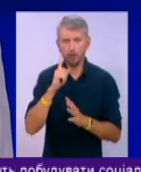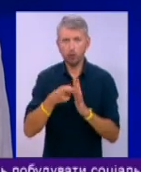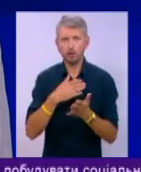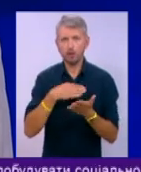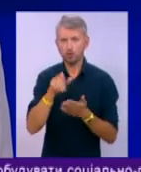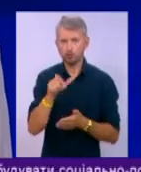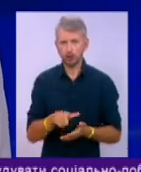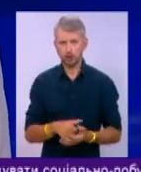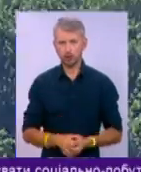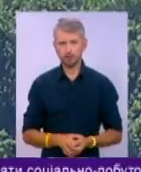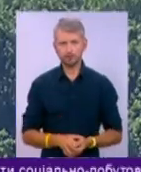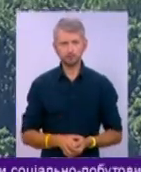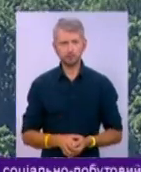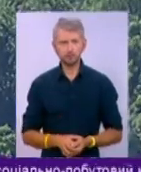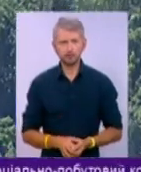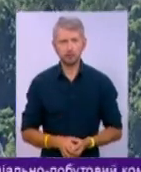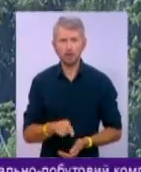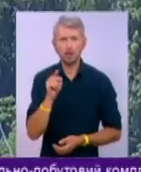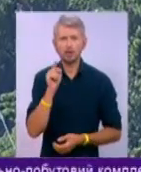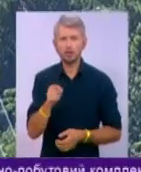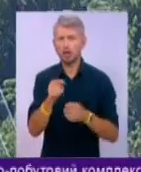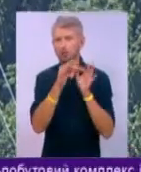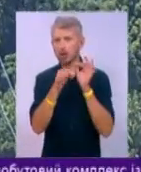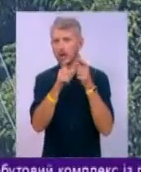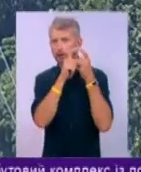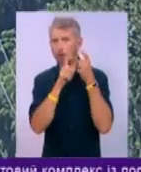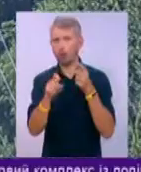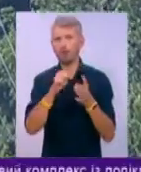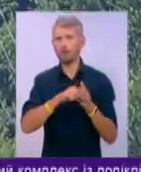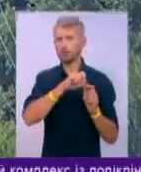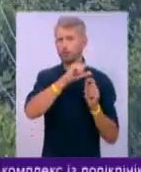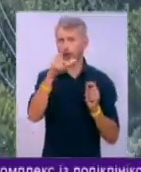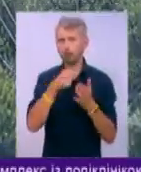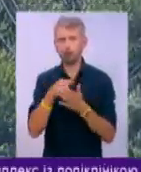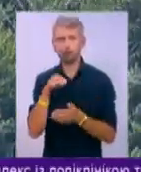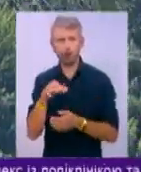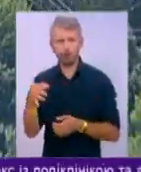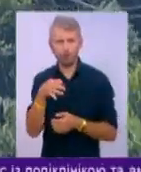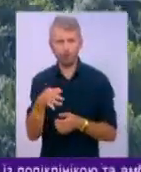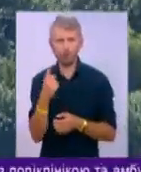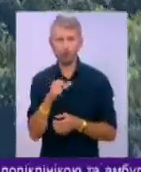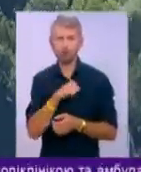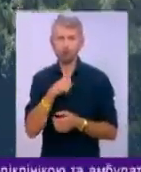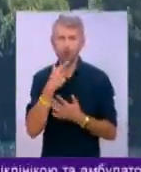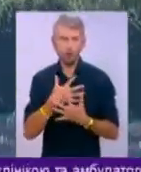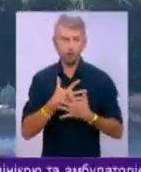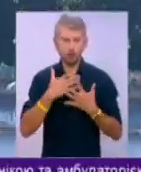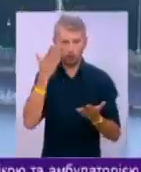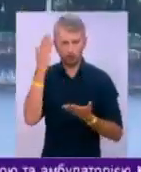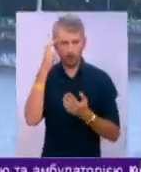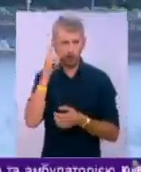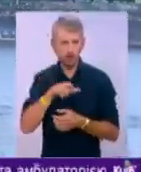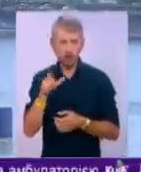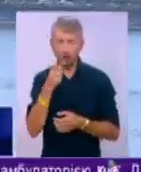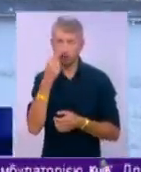Катерина Бенько. Ця канатна дорога від Арки Дружби Народів до Труханового острова – одна з улюблених розваг киян.